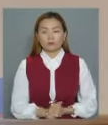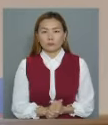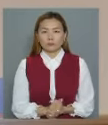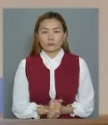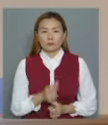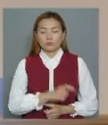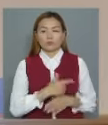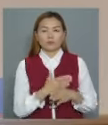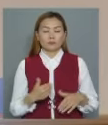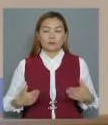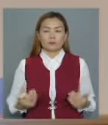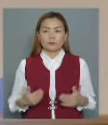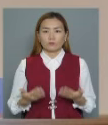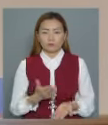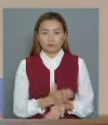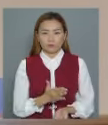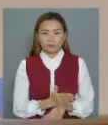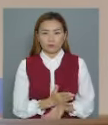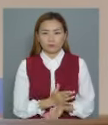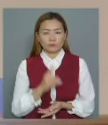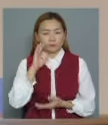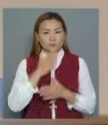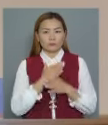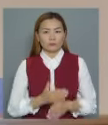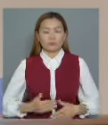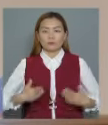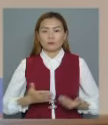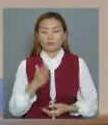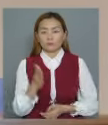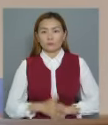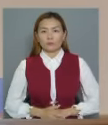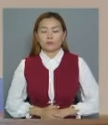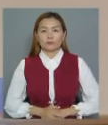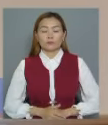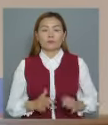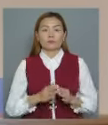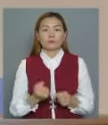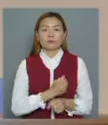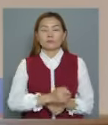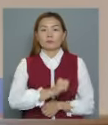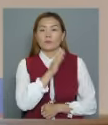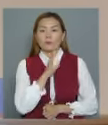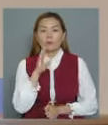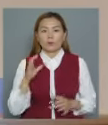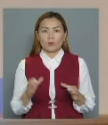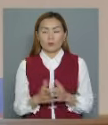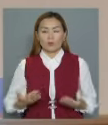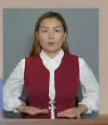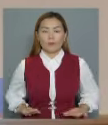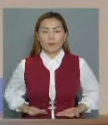15-ке жуық адамға консультативтік және психологиялық кеңестер берілді. Үйдегі зорлық-зомбылық әйелдер қоғам